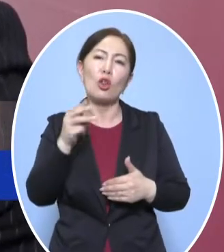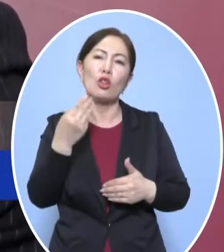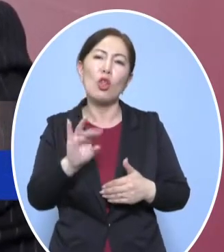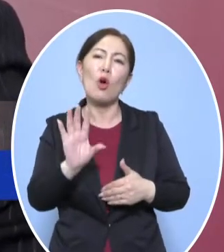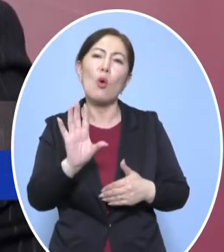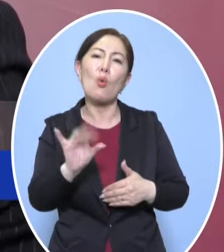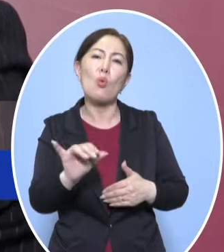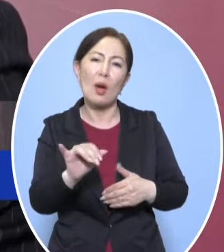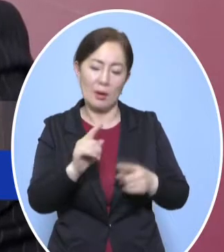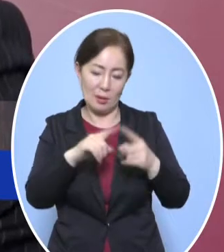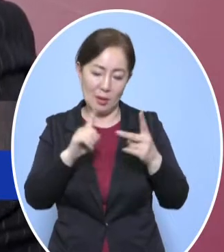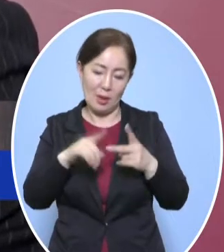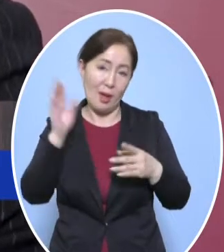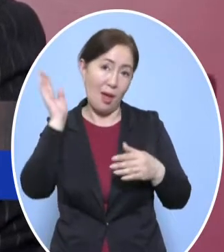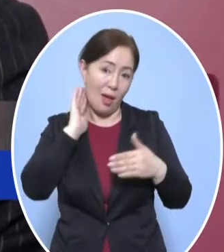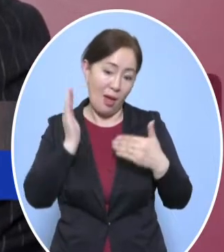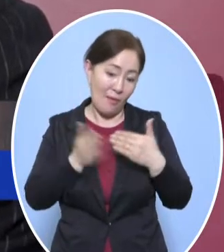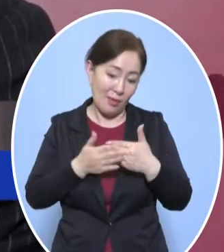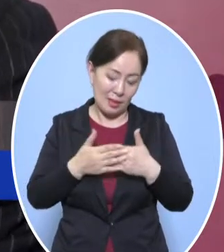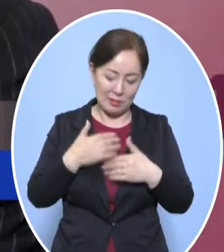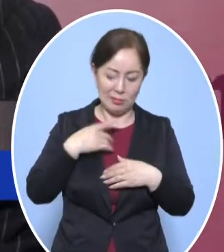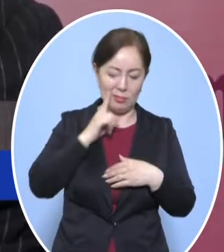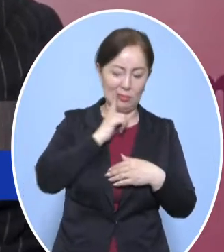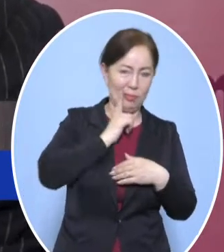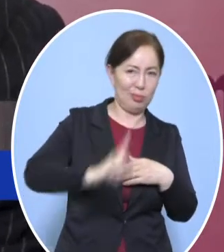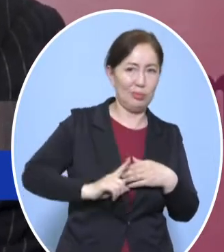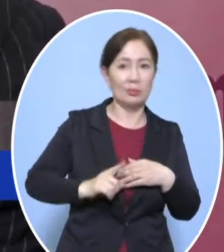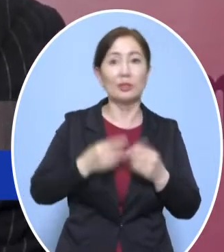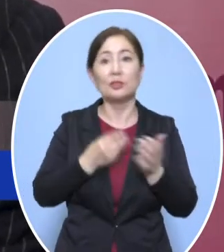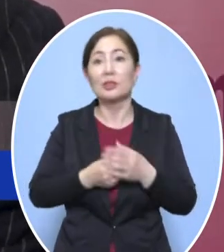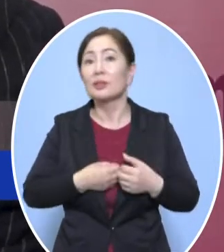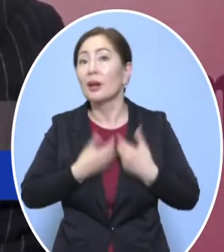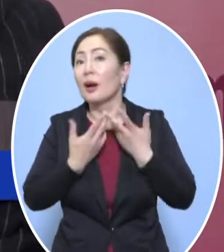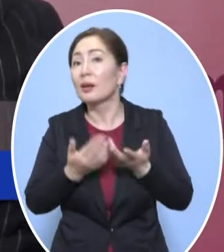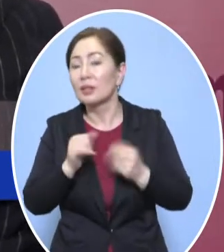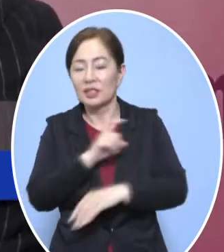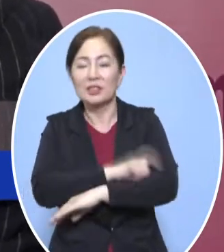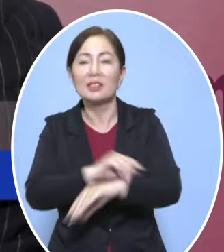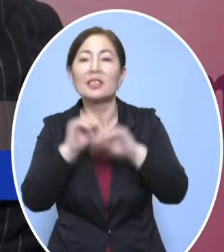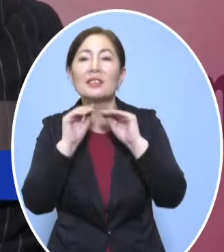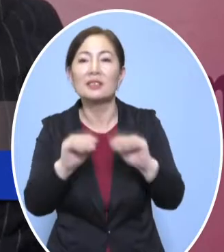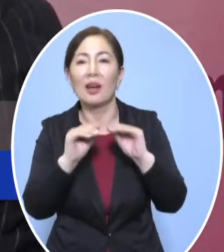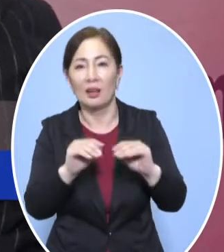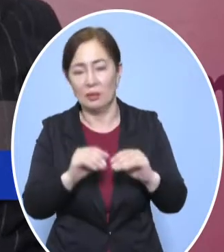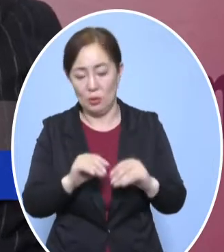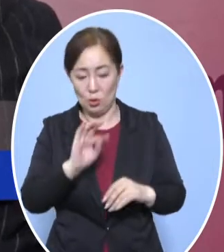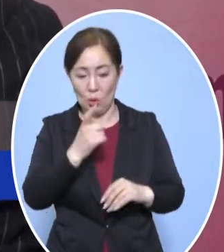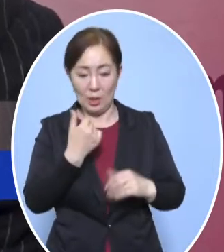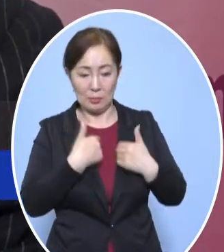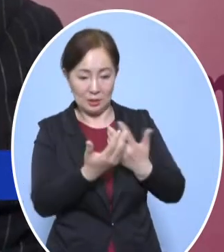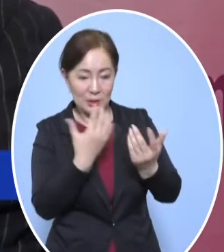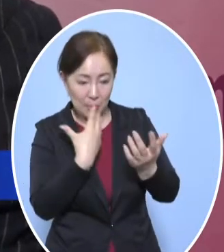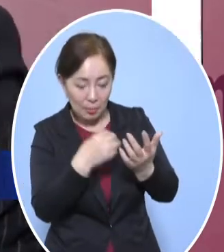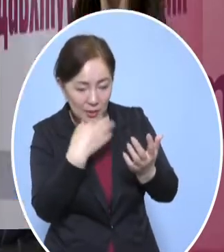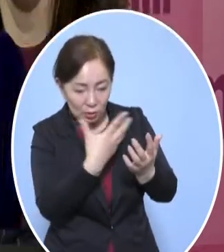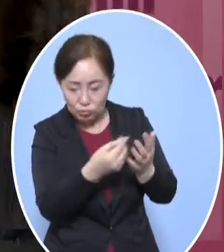одоо мэдснээрээ авилгаас одоо урьдсан сэргийлэх авилгыг жигших үзлийг яаж иргэдэд төрүүлэх вэ гэж хичээл заах чиглэлд сургагч багш